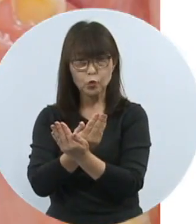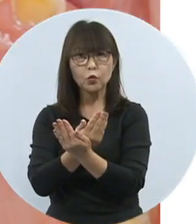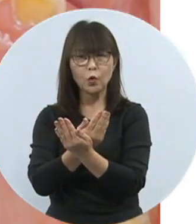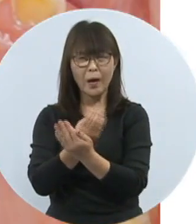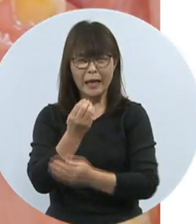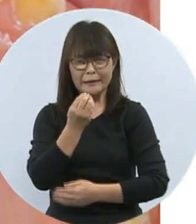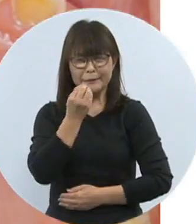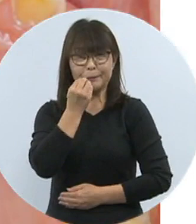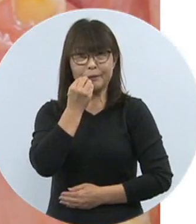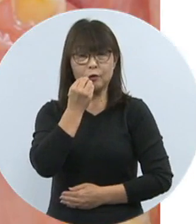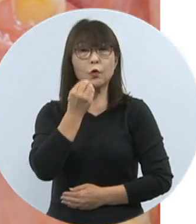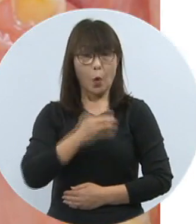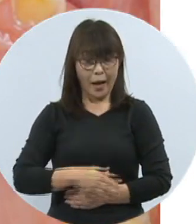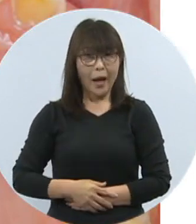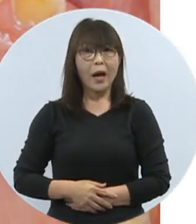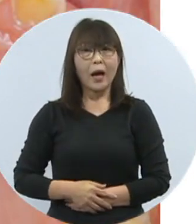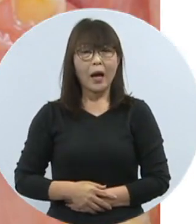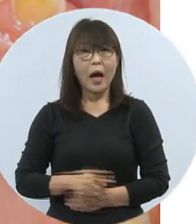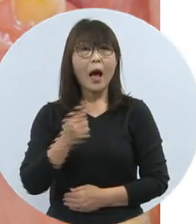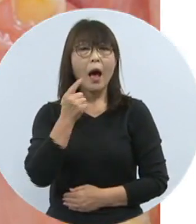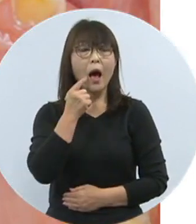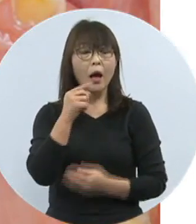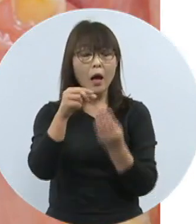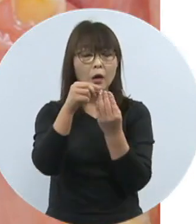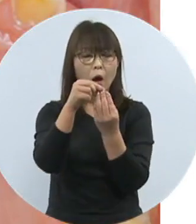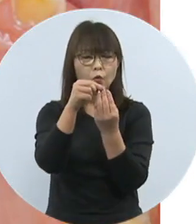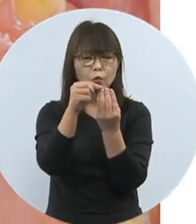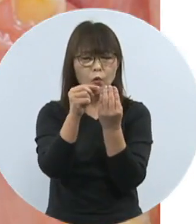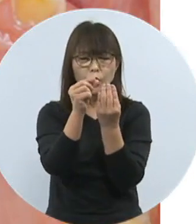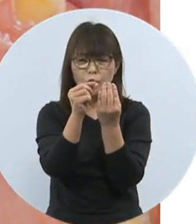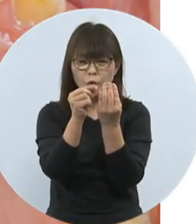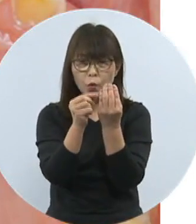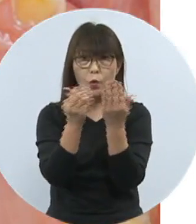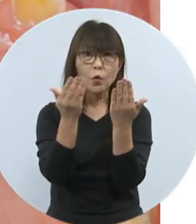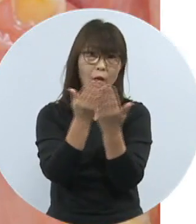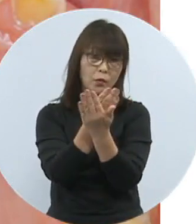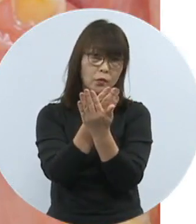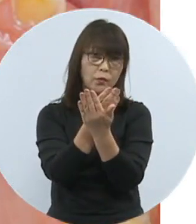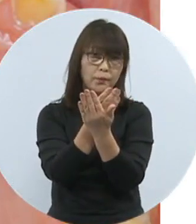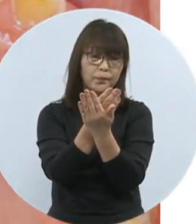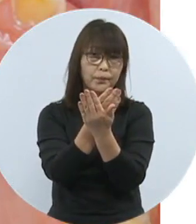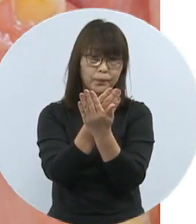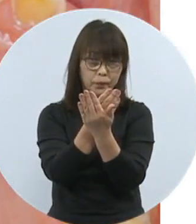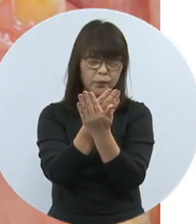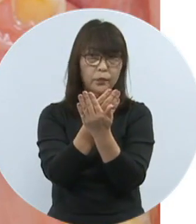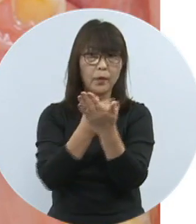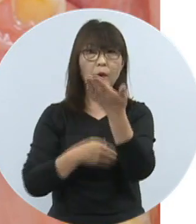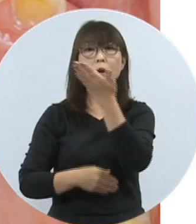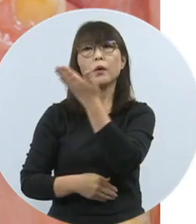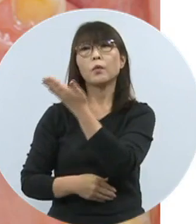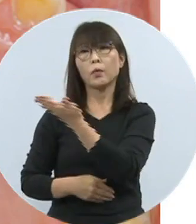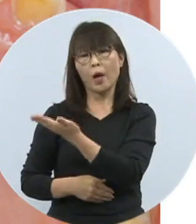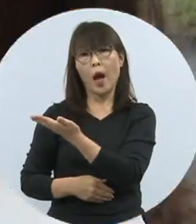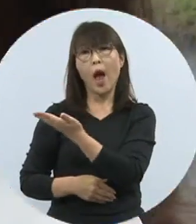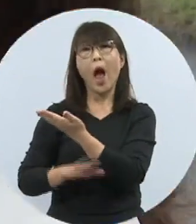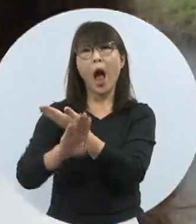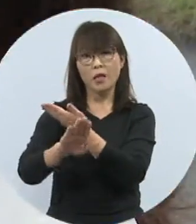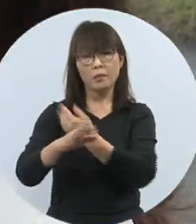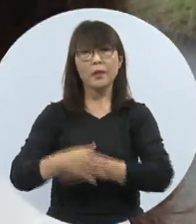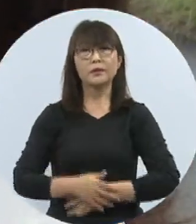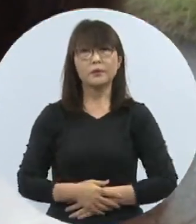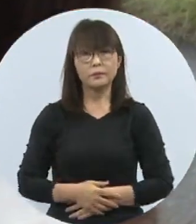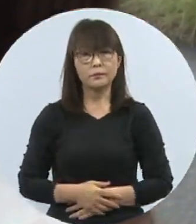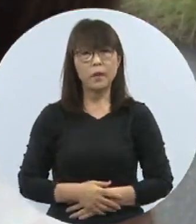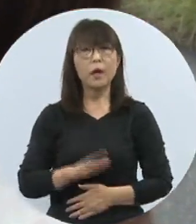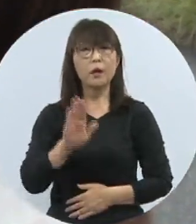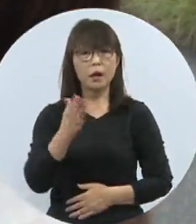染みたり、あとは歯が少し薄くなってしまったり、といったところが挙げられます。なんですけ